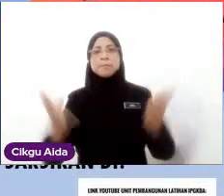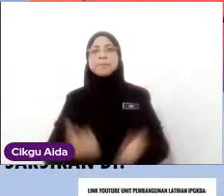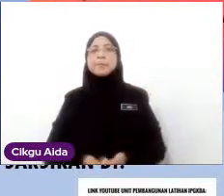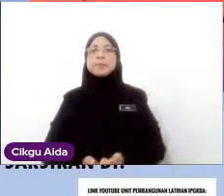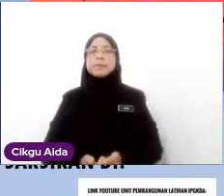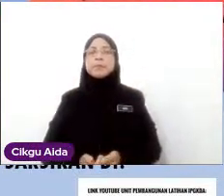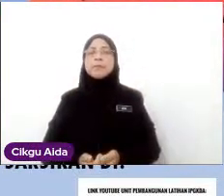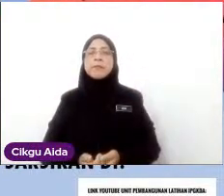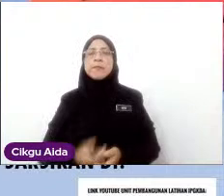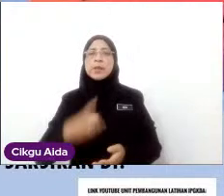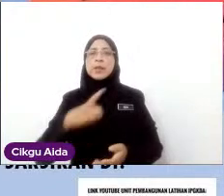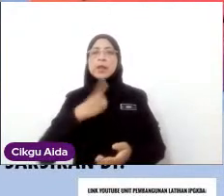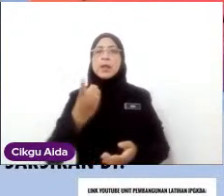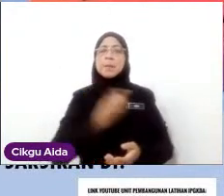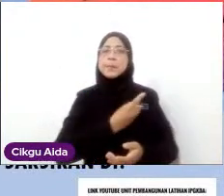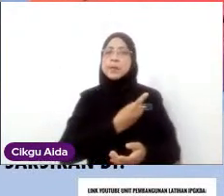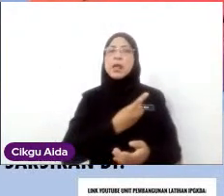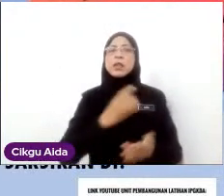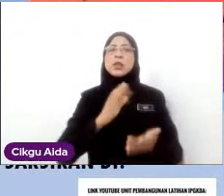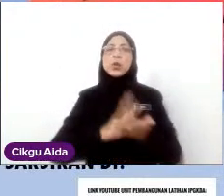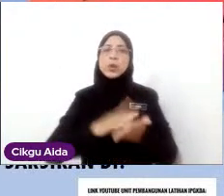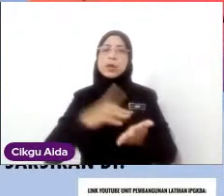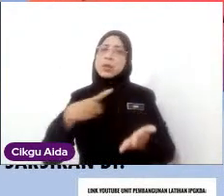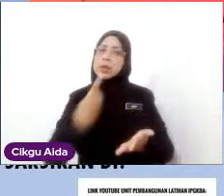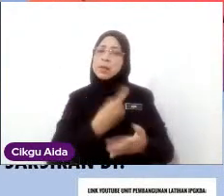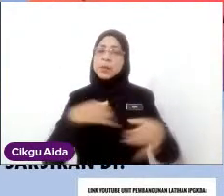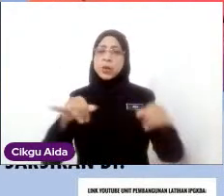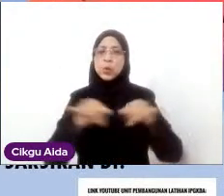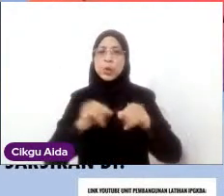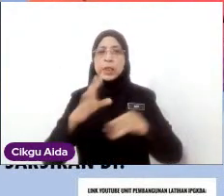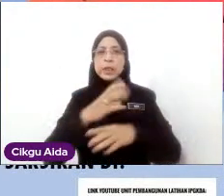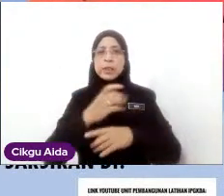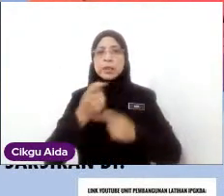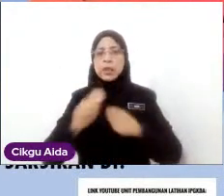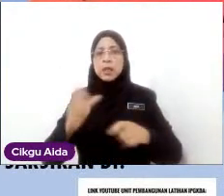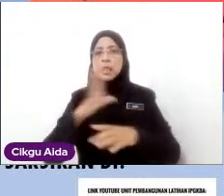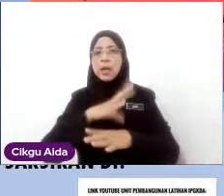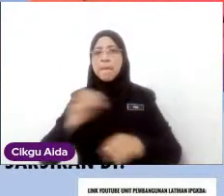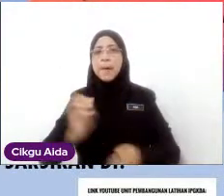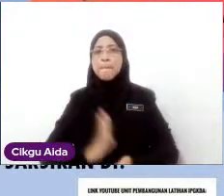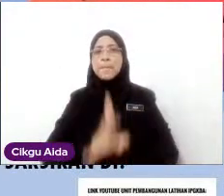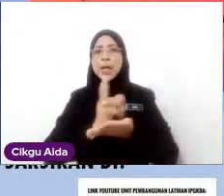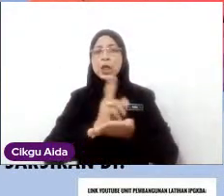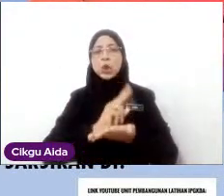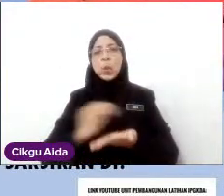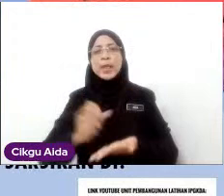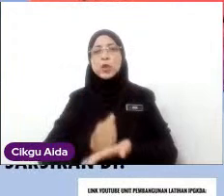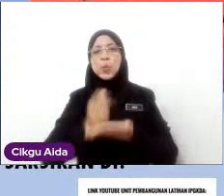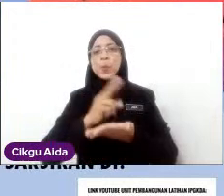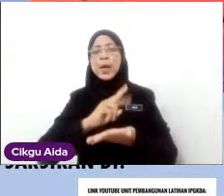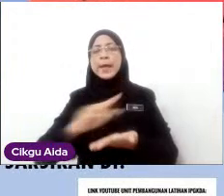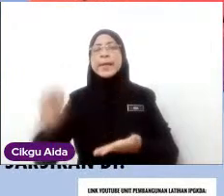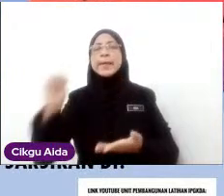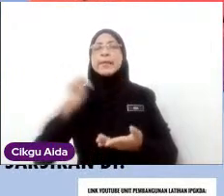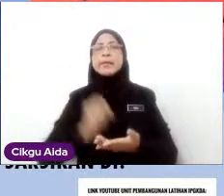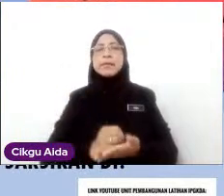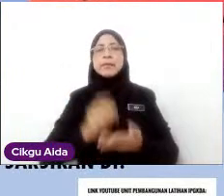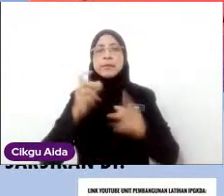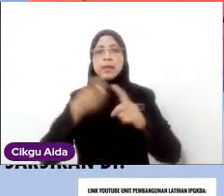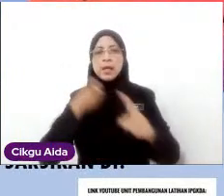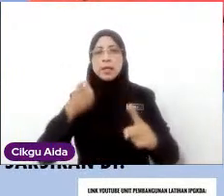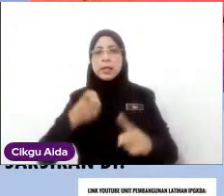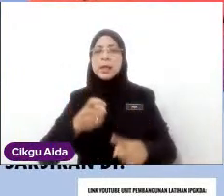kami pun telah mendapat sumbangan ni usaha pentadbir. Kami pun dapat sumbangan interaktif touch panel yang diletakkan di